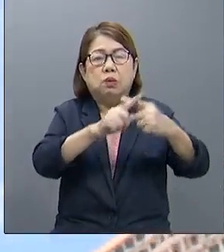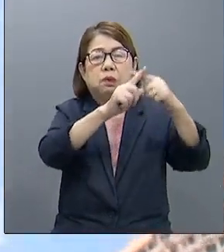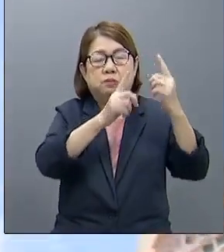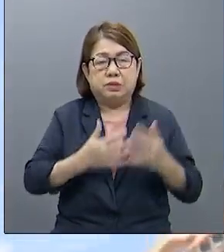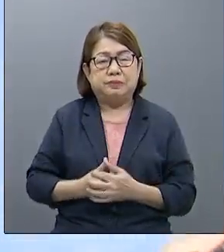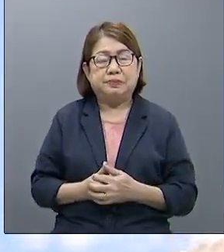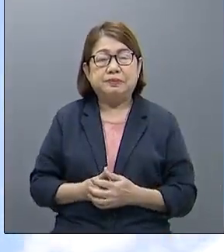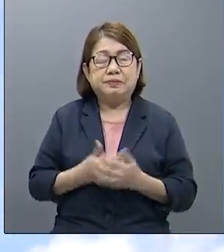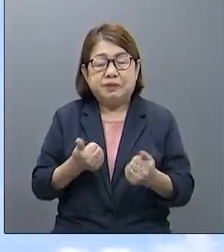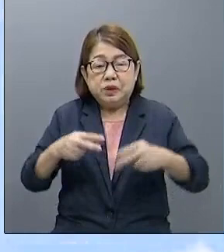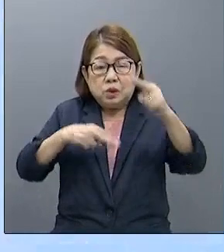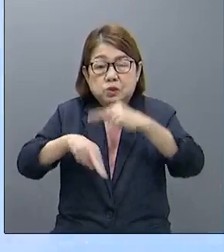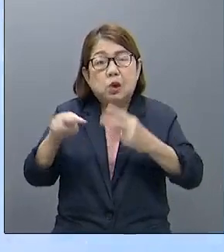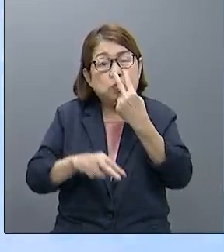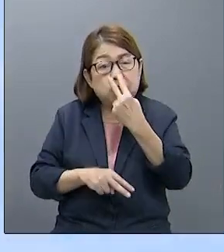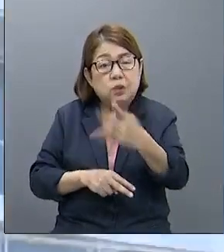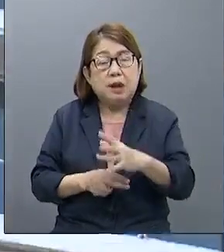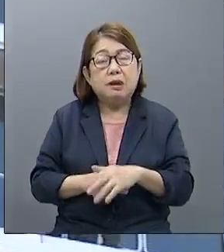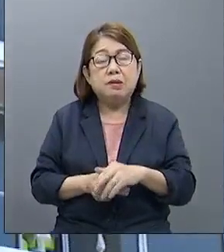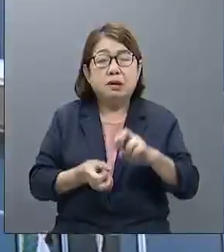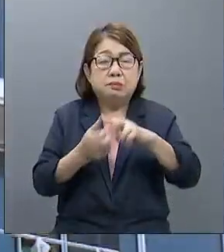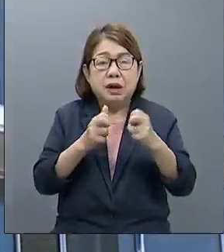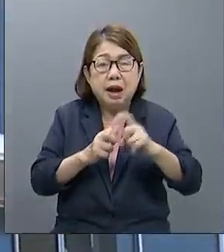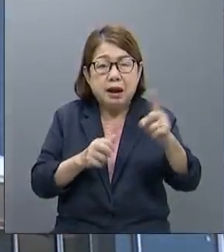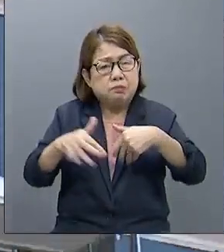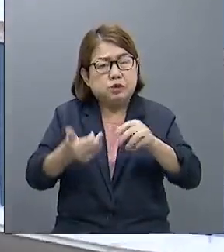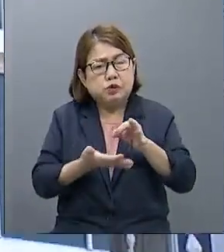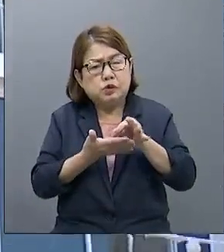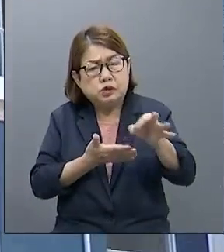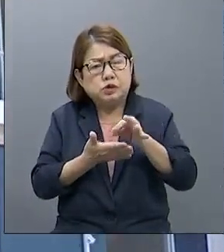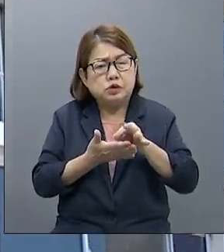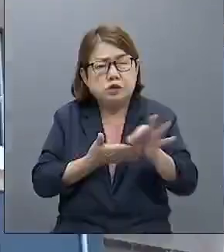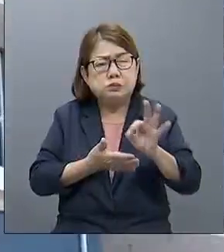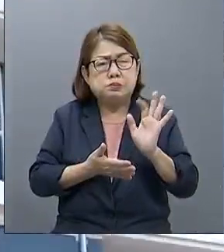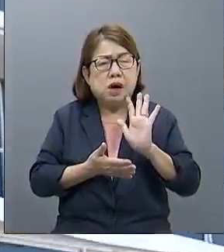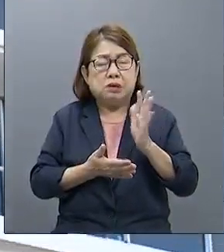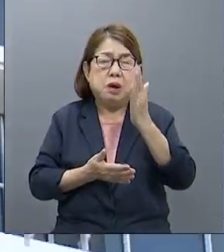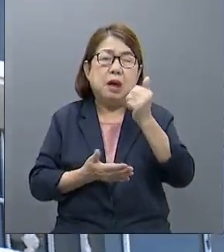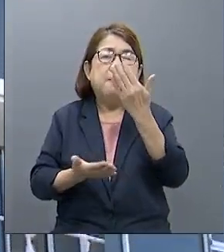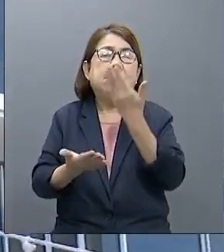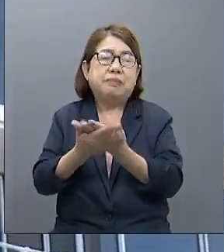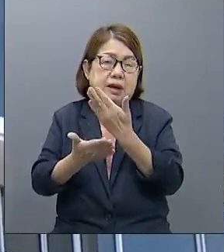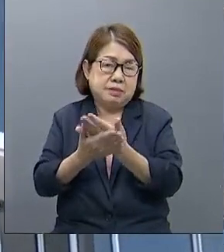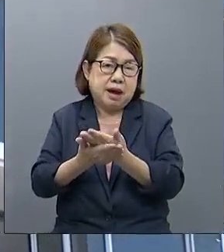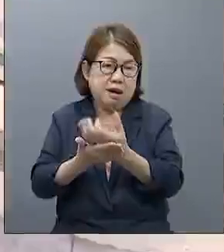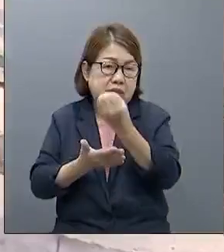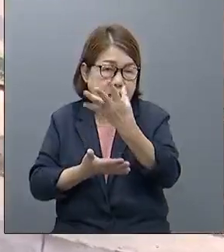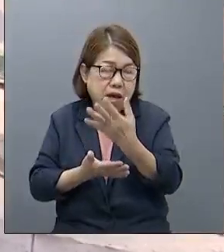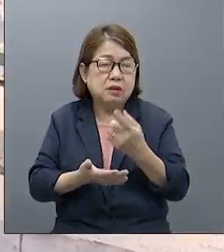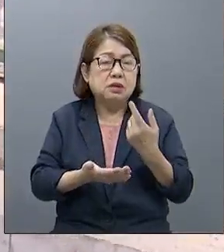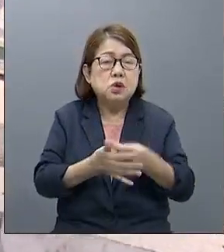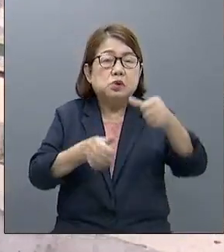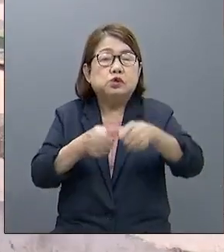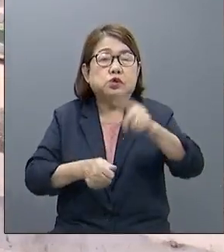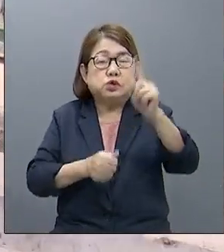และจากการสำรวจนะคะปัจจัยที่มีผลต่อการซื้อค่ะนั่นก็คือราคาทำเลที่ตั้งที่ปัจจุบันก็มองเรื่องของการ